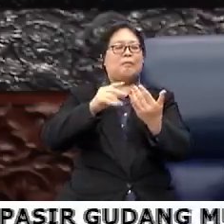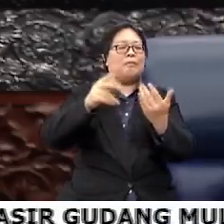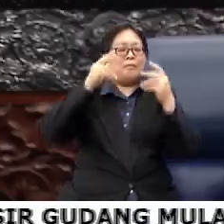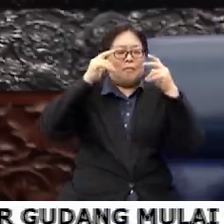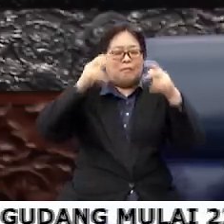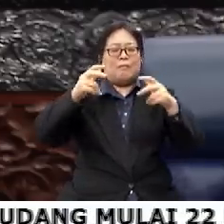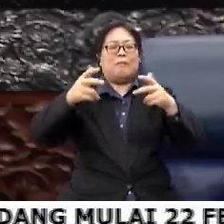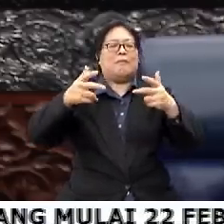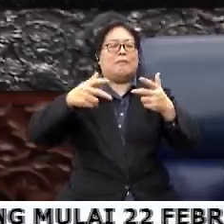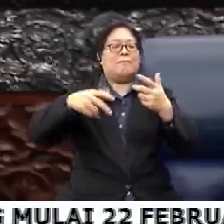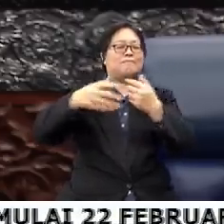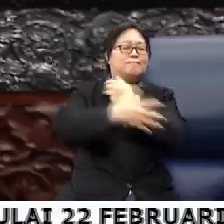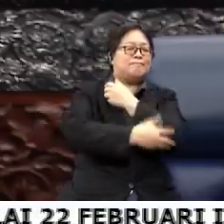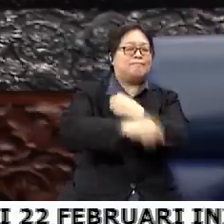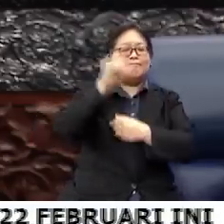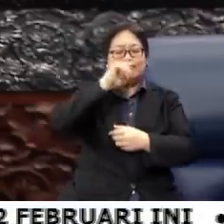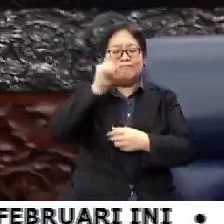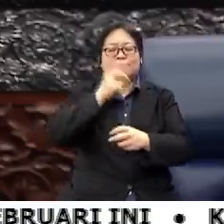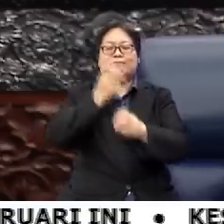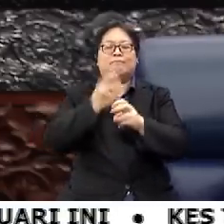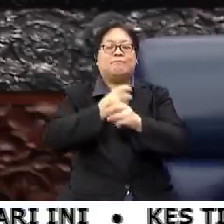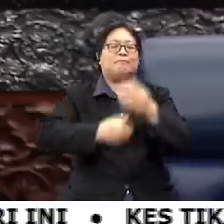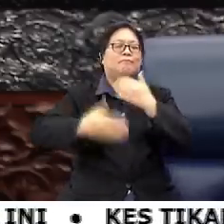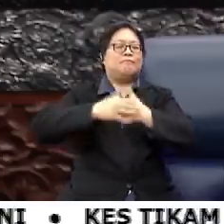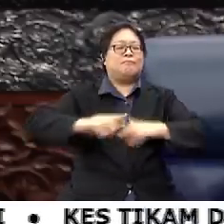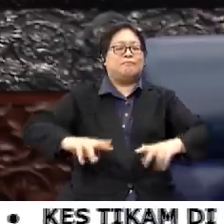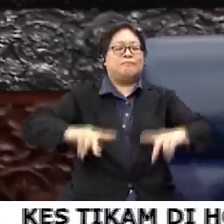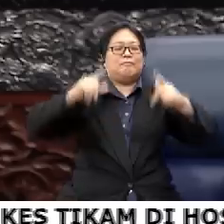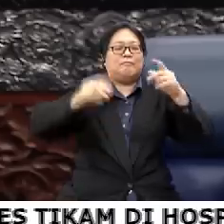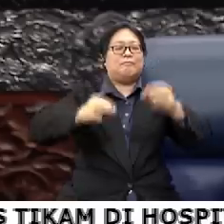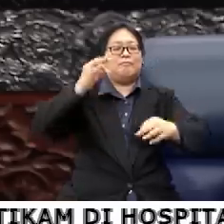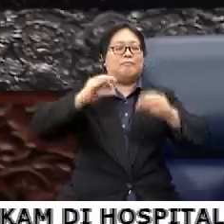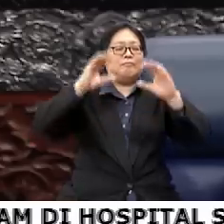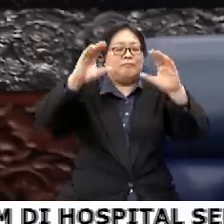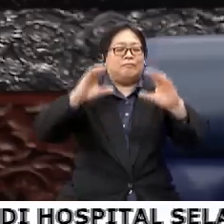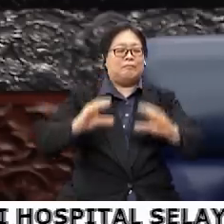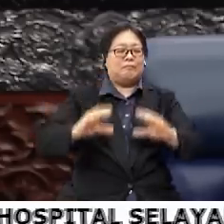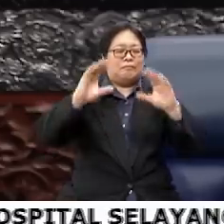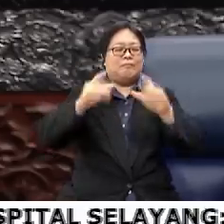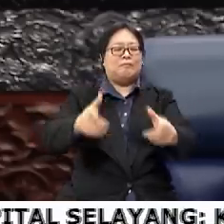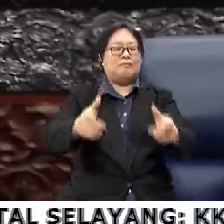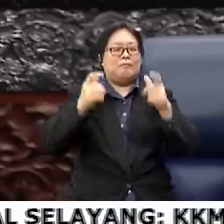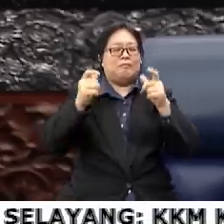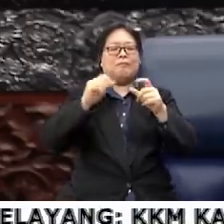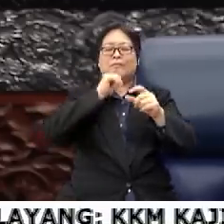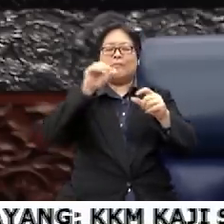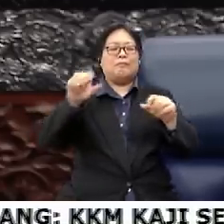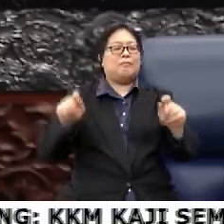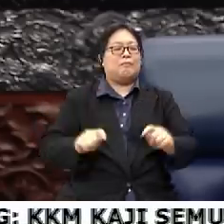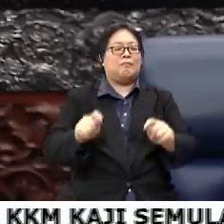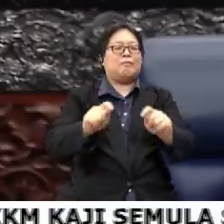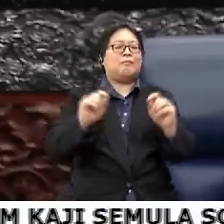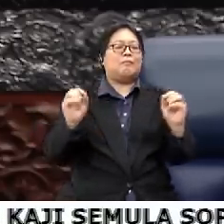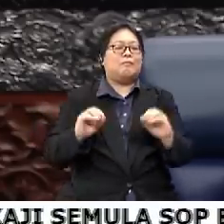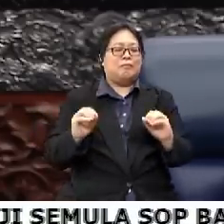yang parah dan sukar dipulihkan sekiranya langkah-langkah segera tidak diambil oleh kerajaan untuk